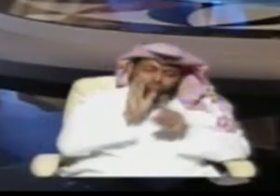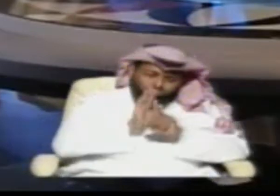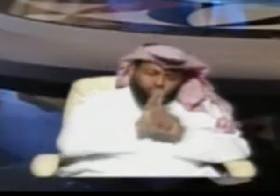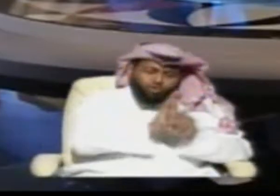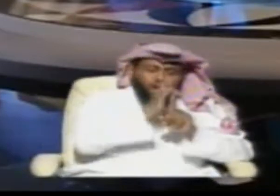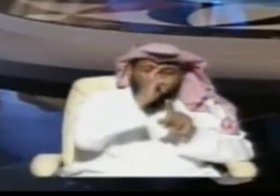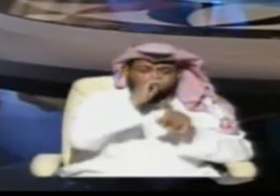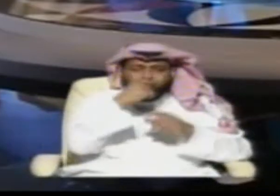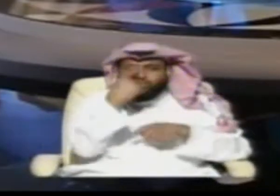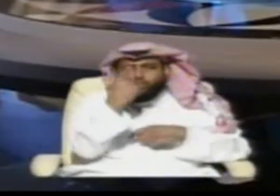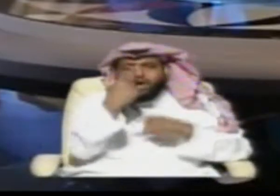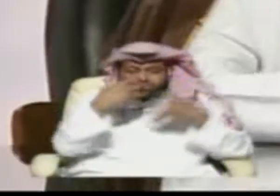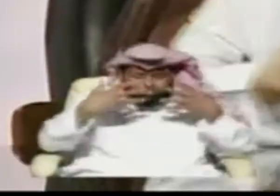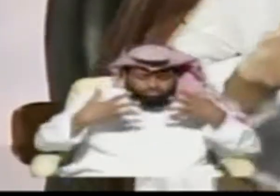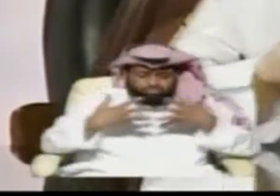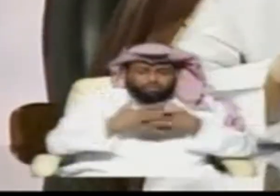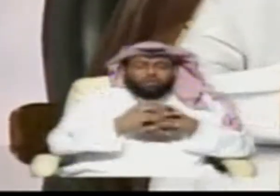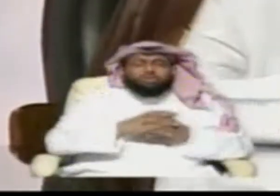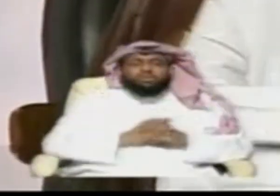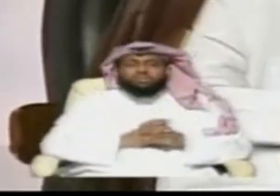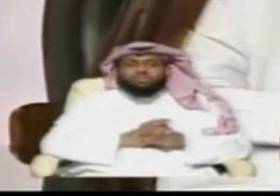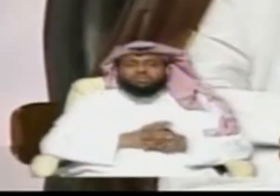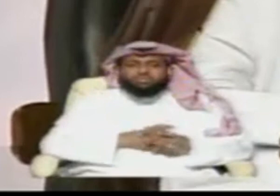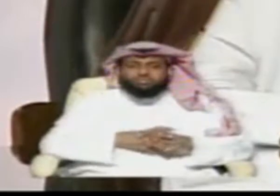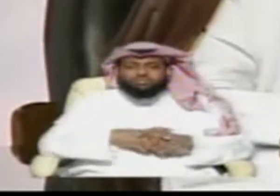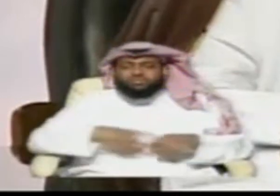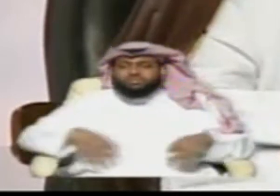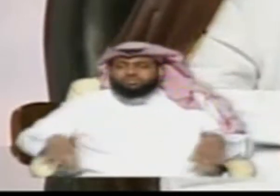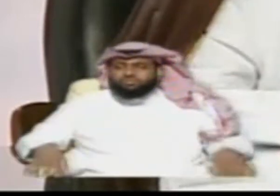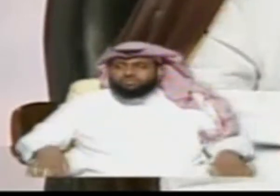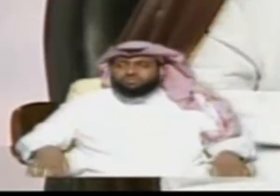ما يريدون من تمزيق هذه الأمة وتفريقها.